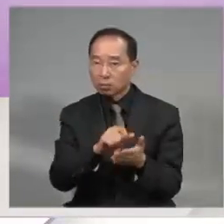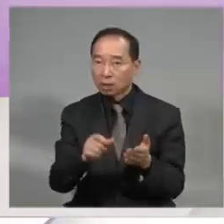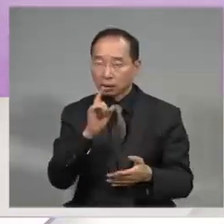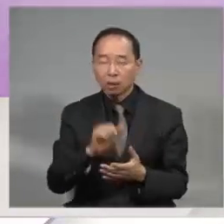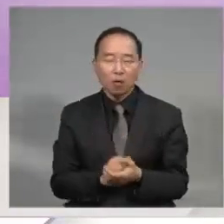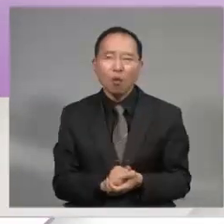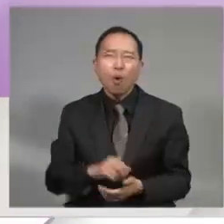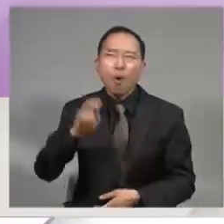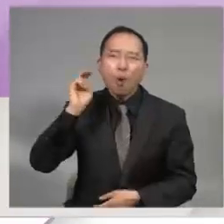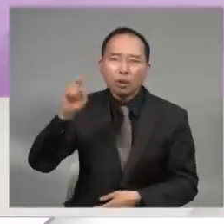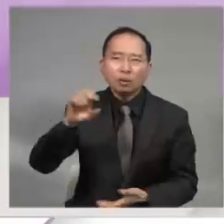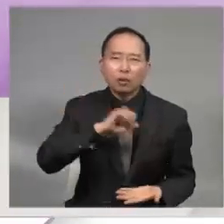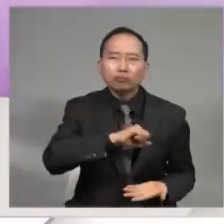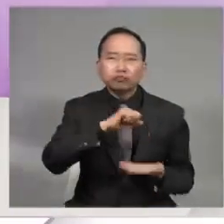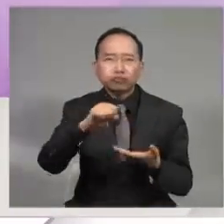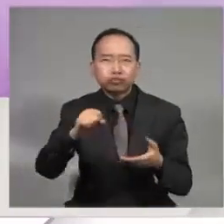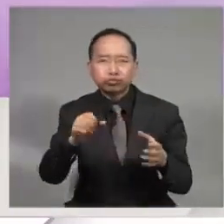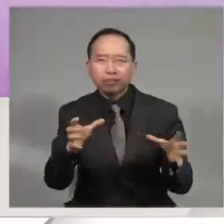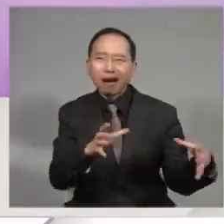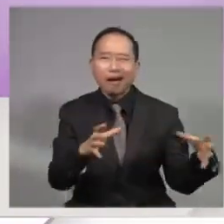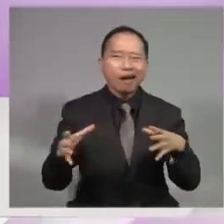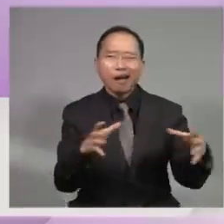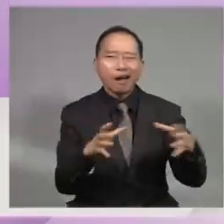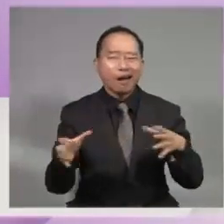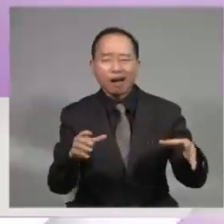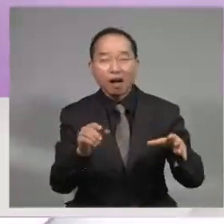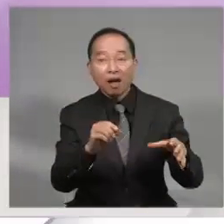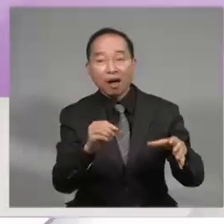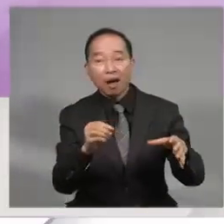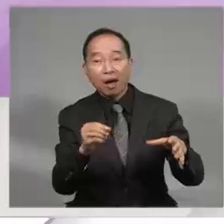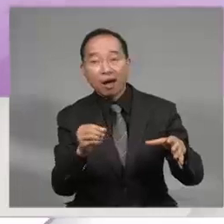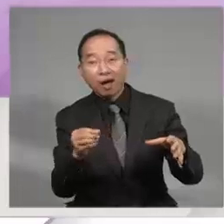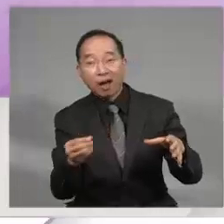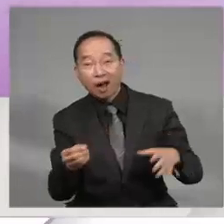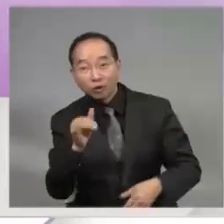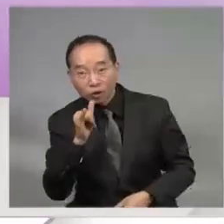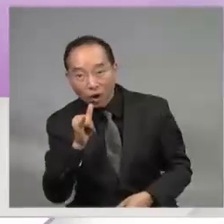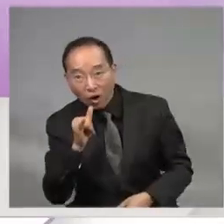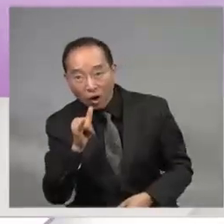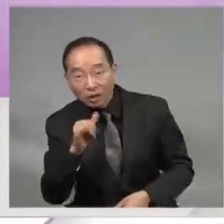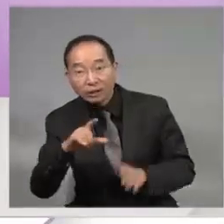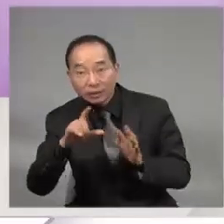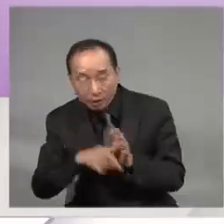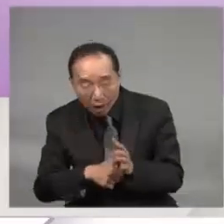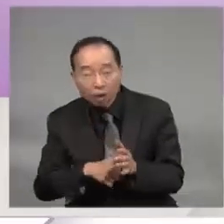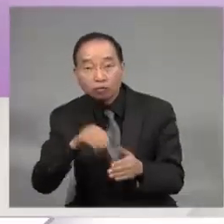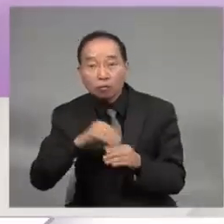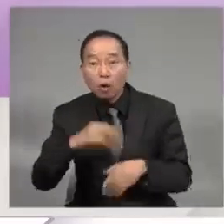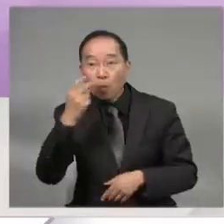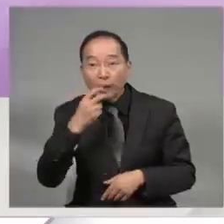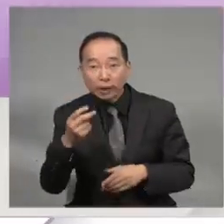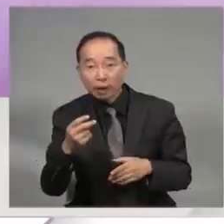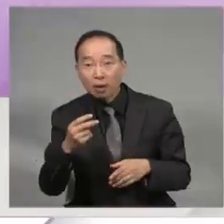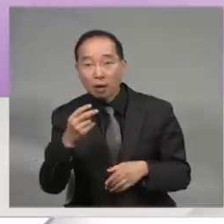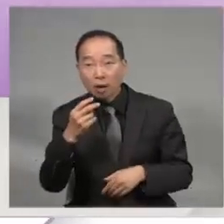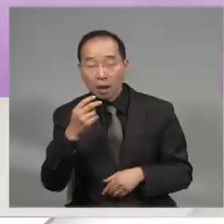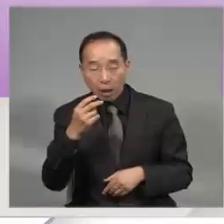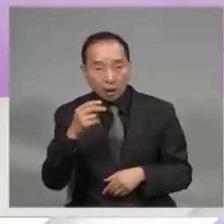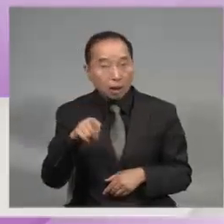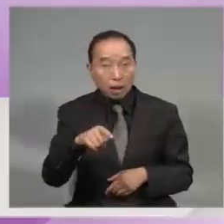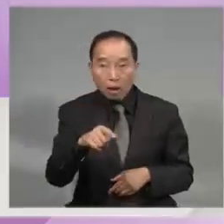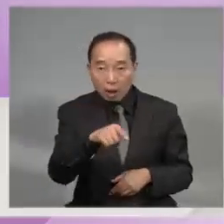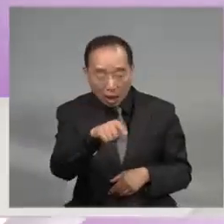이제 실수로 뜯어지는 경우가 발생할 수도 있는데요. 그런 경우에는 그 즉석에서 투표 관리관과 투표 참관인이 보완을 하고